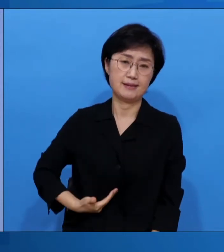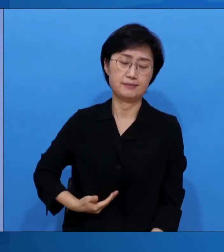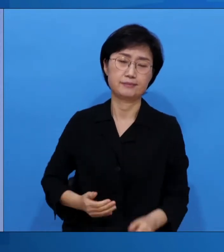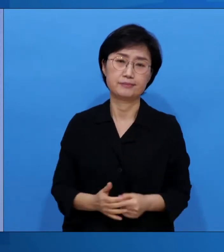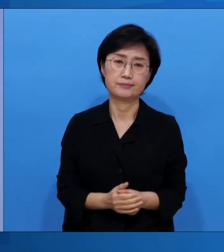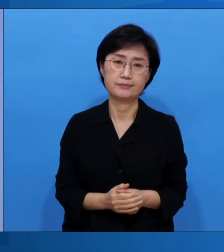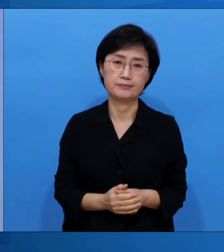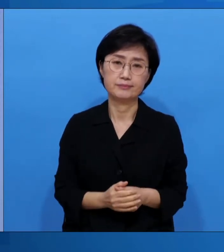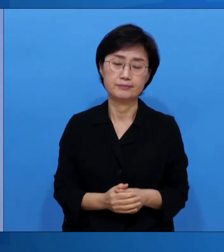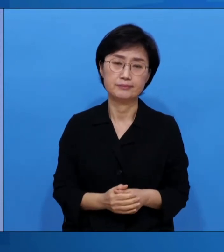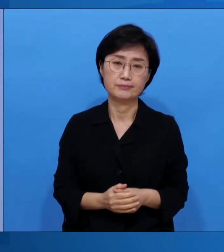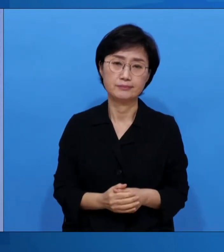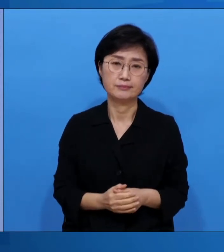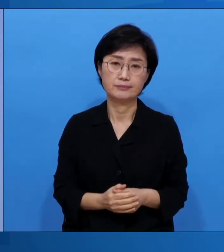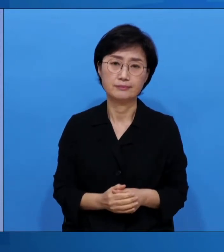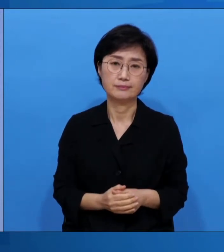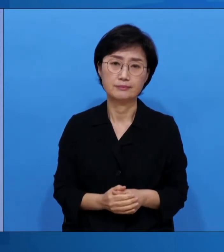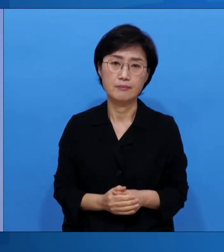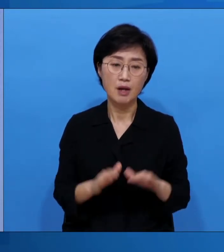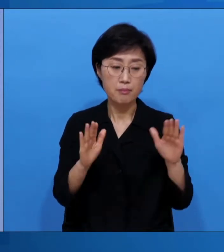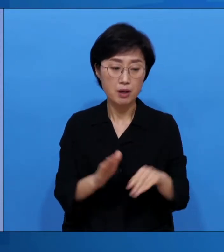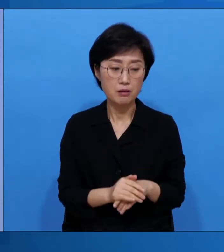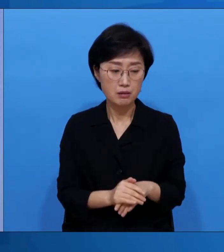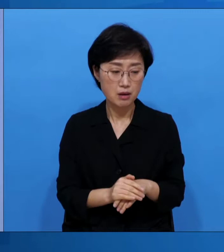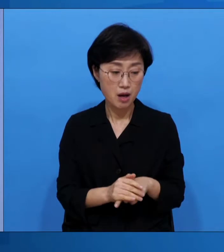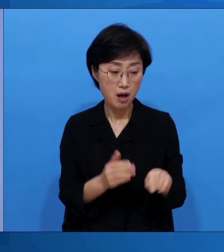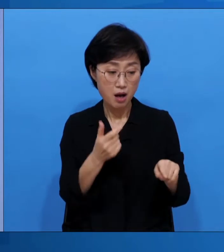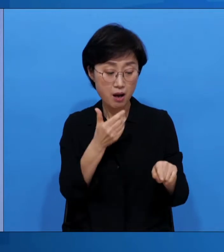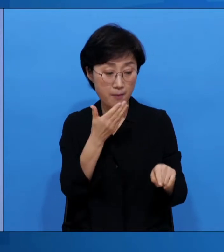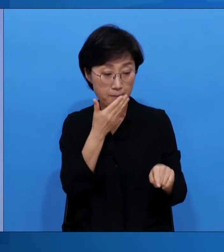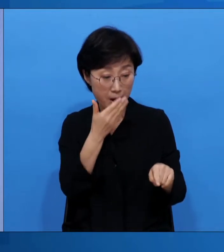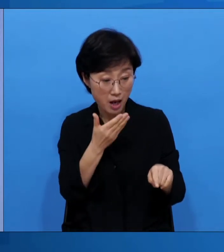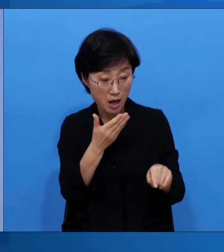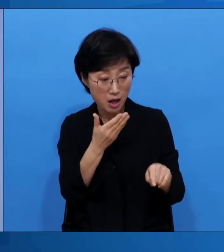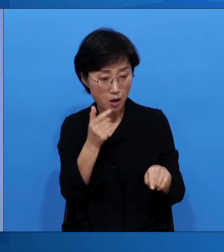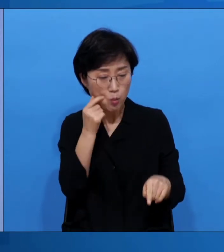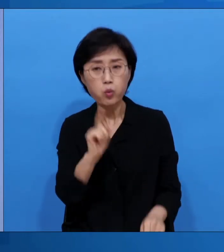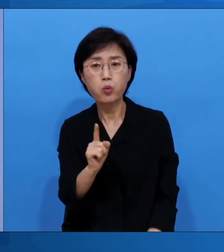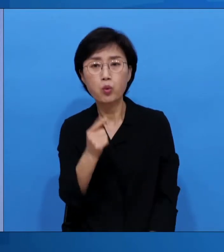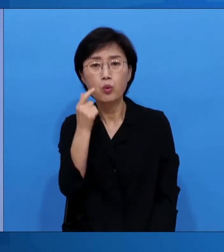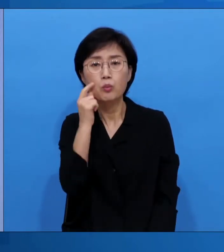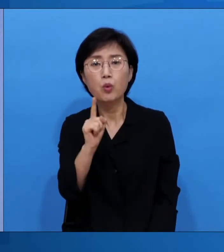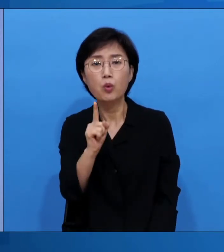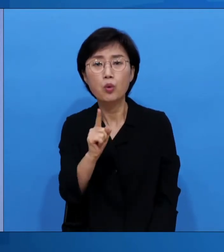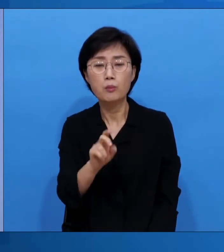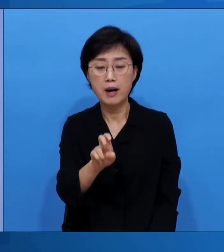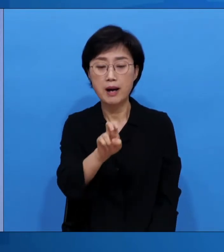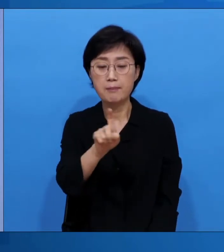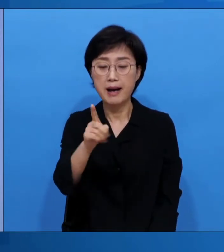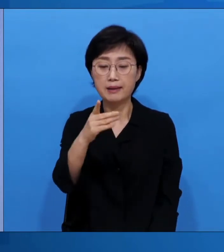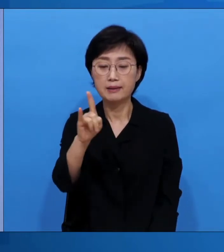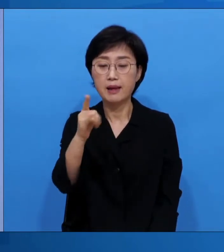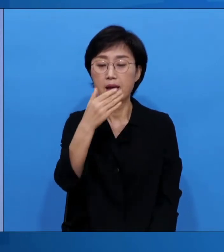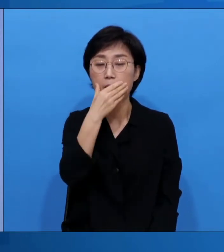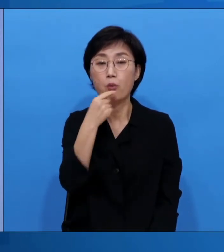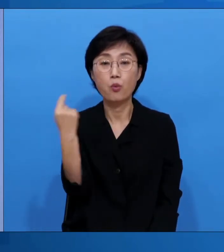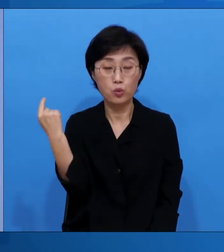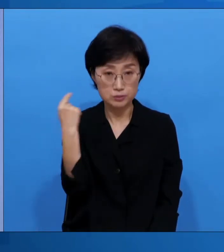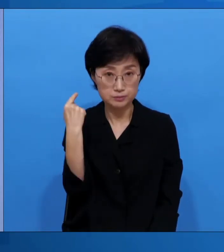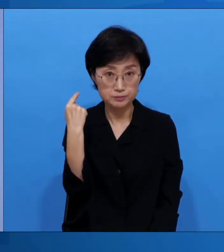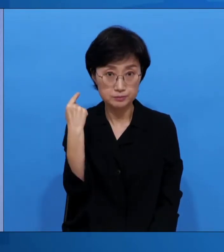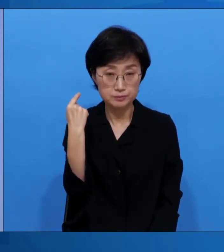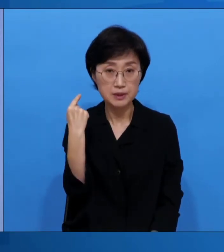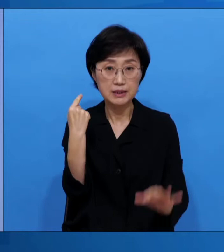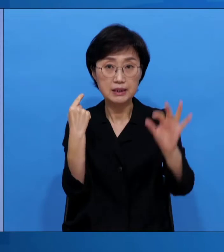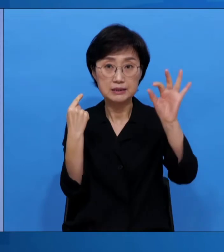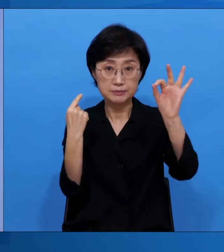to his disciples. 자, 간단하게 이거 어떻게 가능합니까? So simply put, how is this even possible? 마태복음 10장 7절에 설명을 했어요. It is explained in Matthew